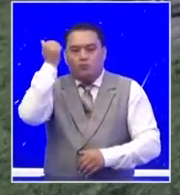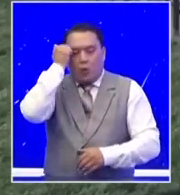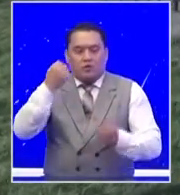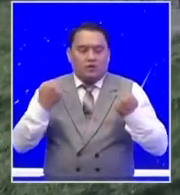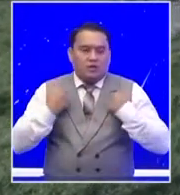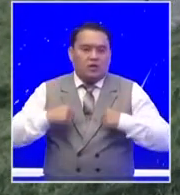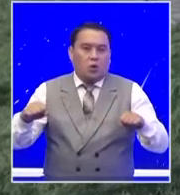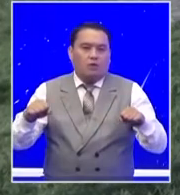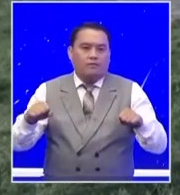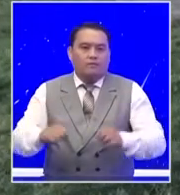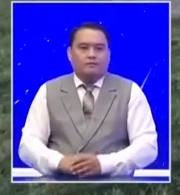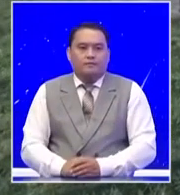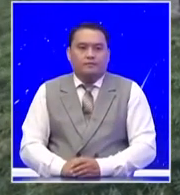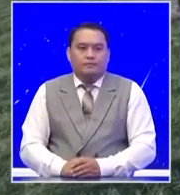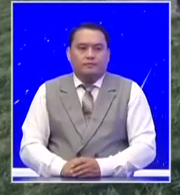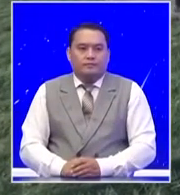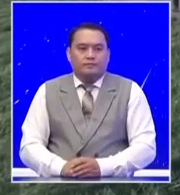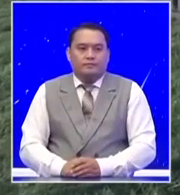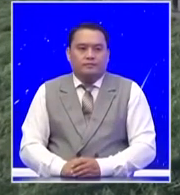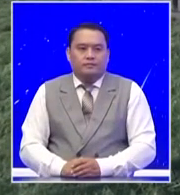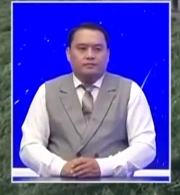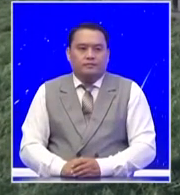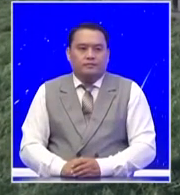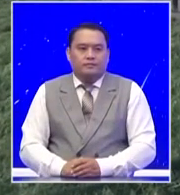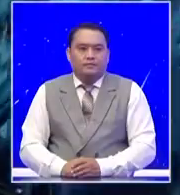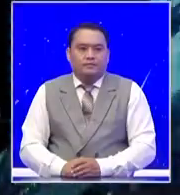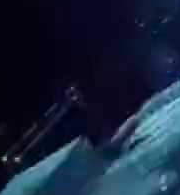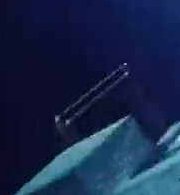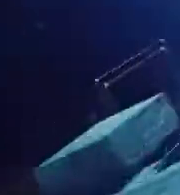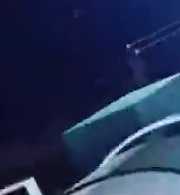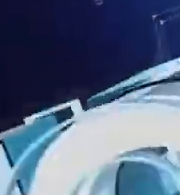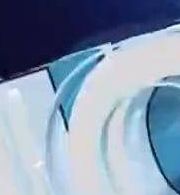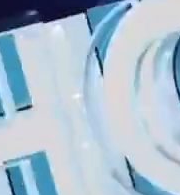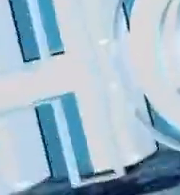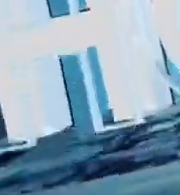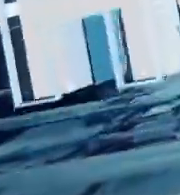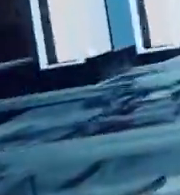своих героев. Рустам Аралбаев, Абой Кутукбай, телеканал ЖТСУ. We'll be right back.